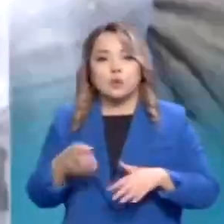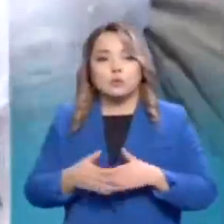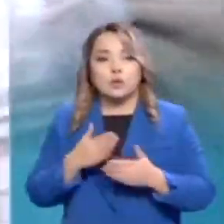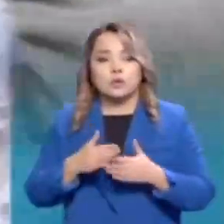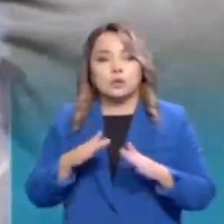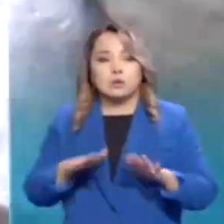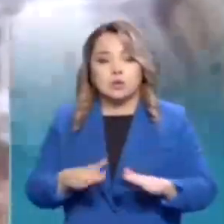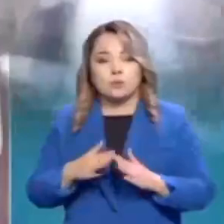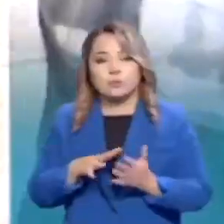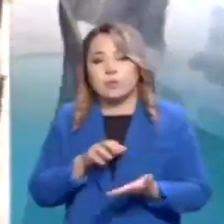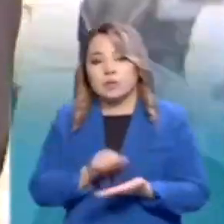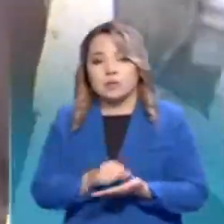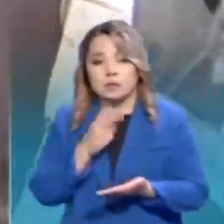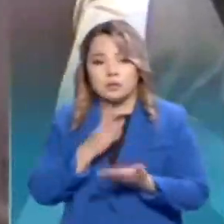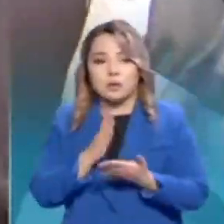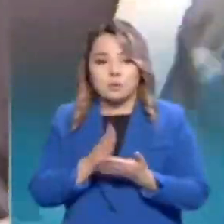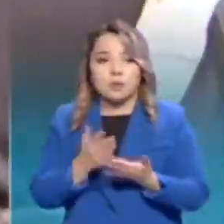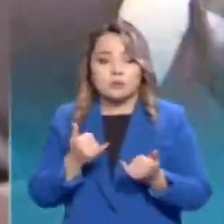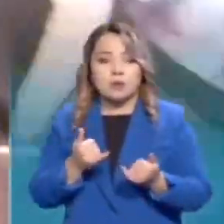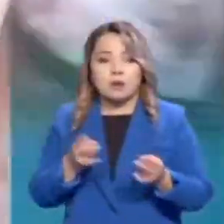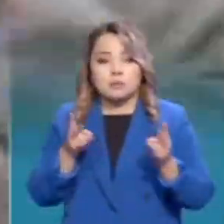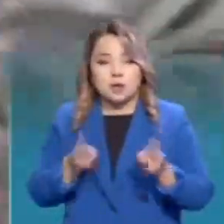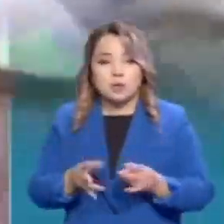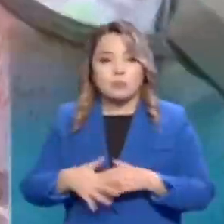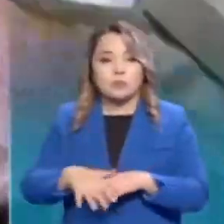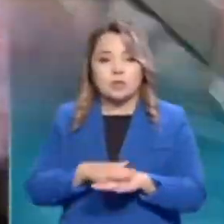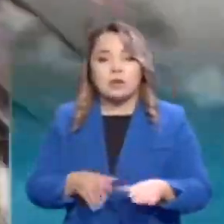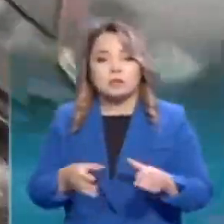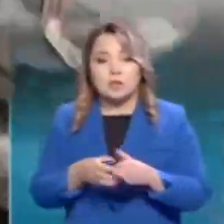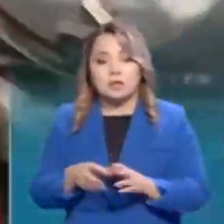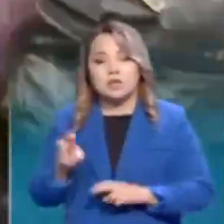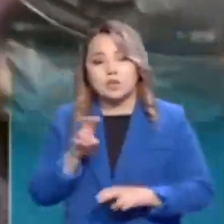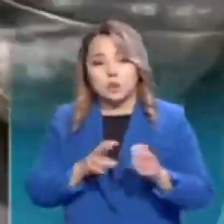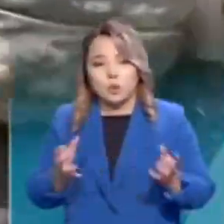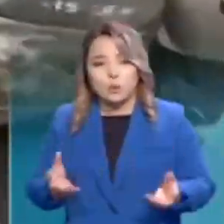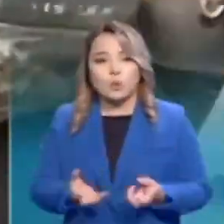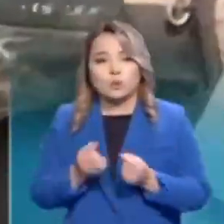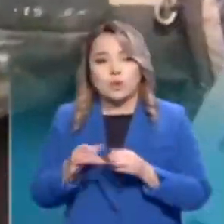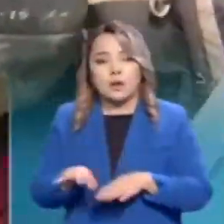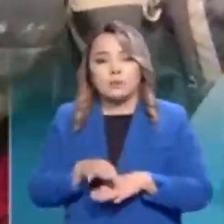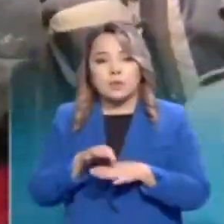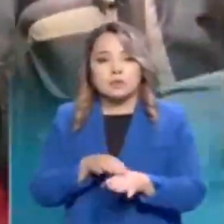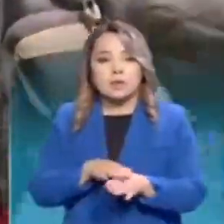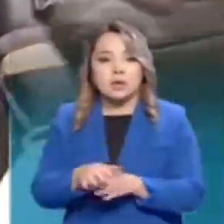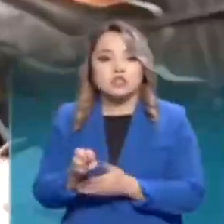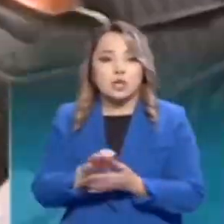үйді жермен жексен етті. Қазір апат жайлаған елді мекендерді іздеу құтқару операциялары